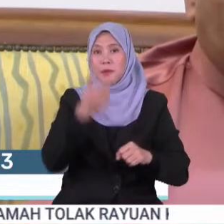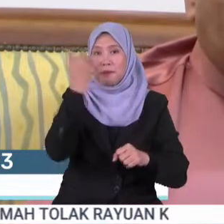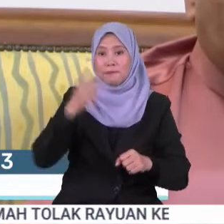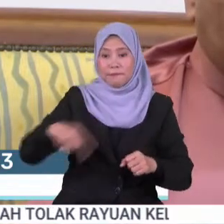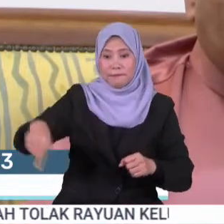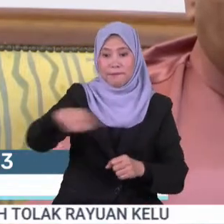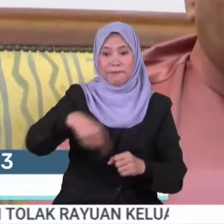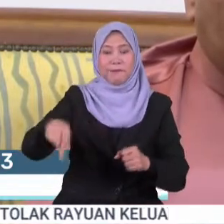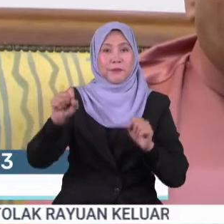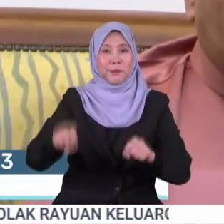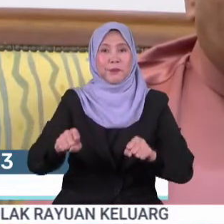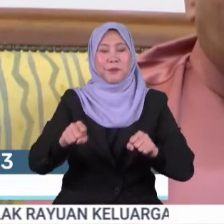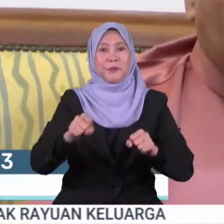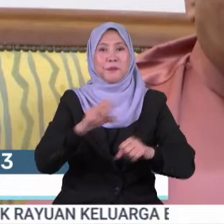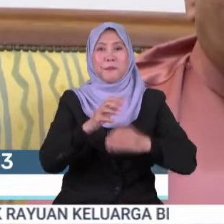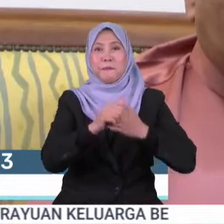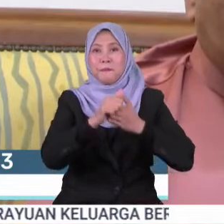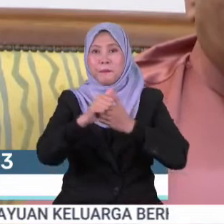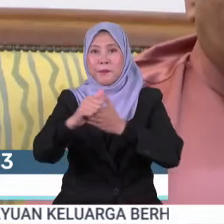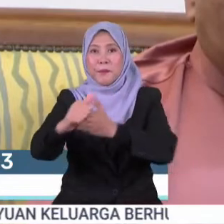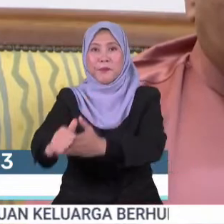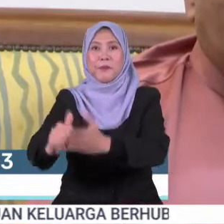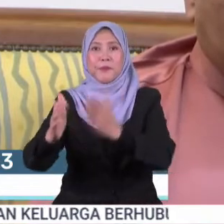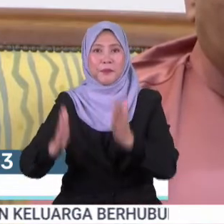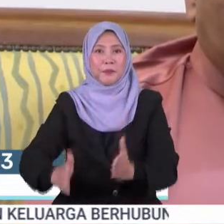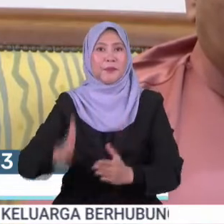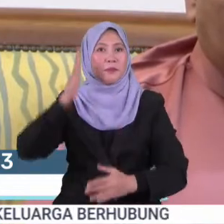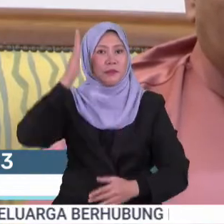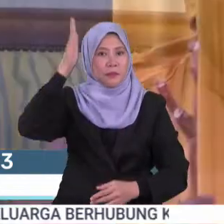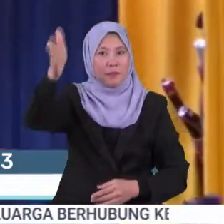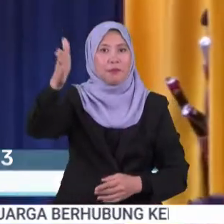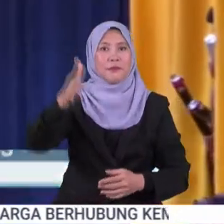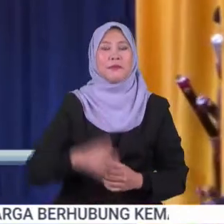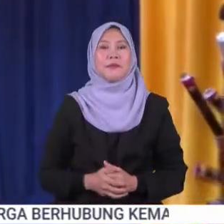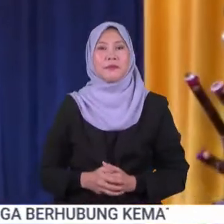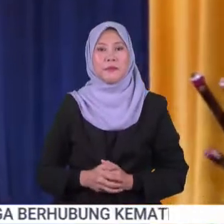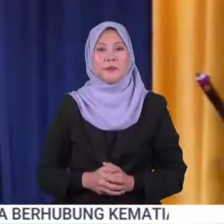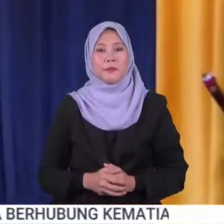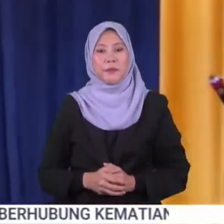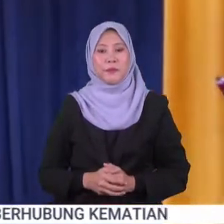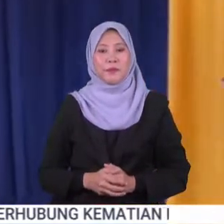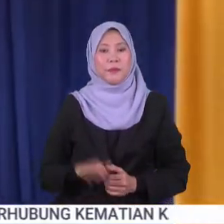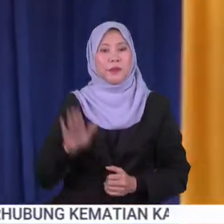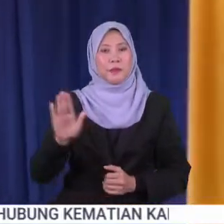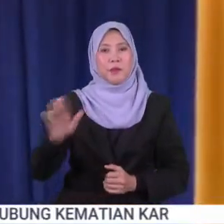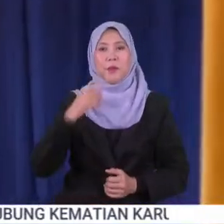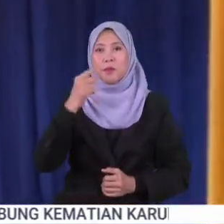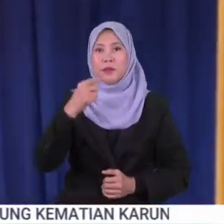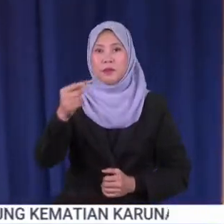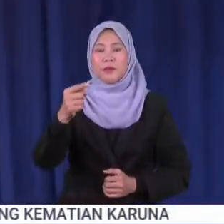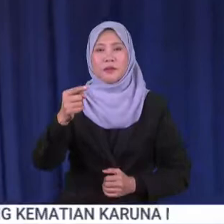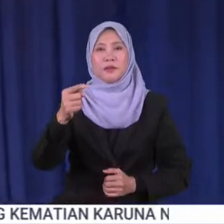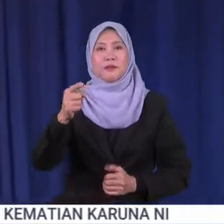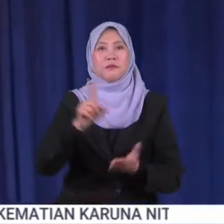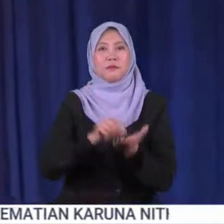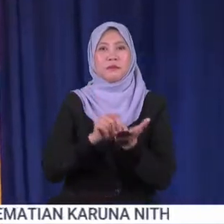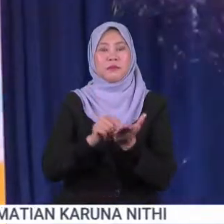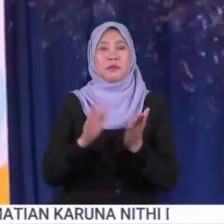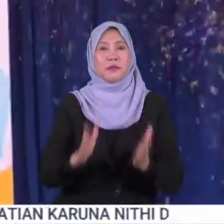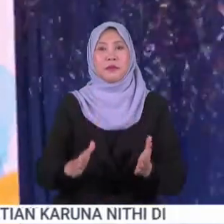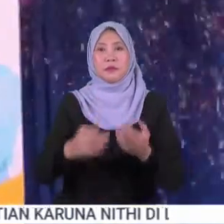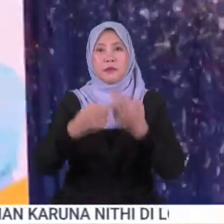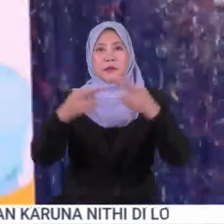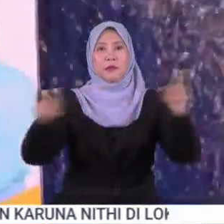adalah pelapis pemimpin-pemimpin pada masa yang akan datang. Beliau berkata demikian dalam sidang media